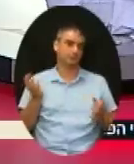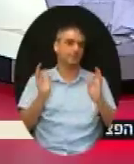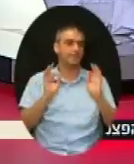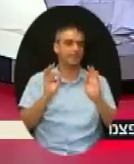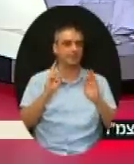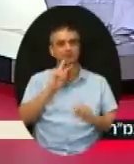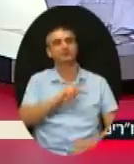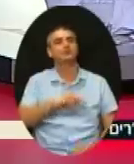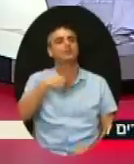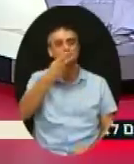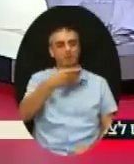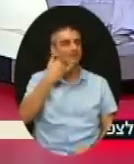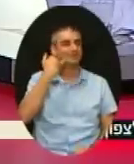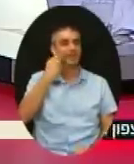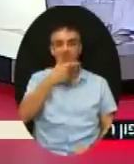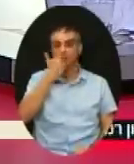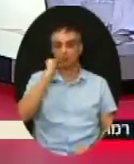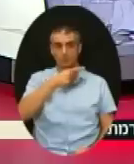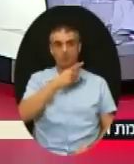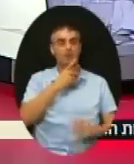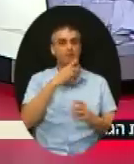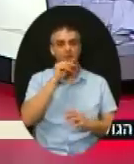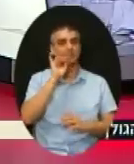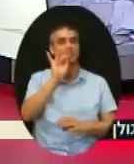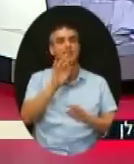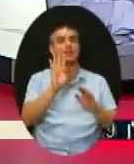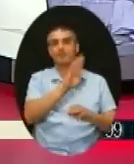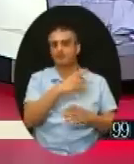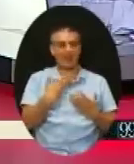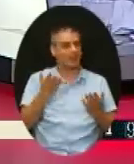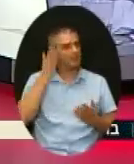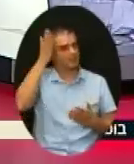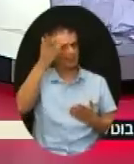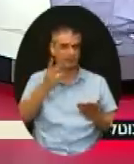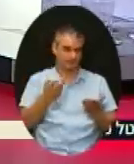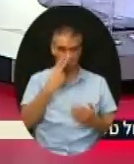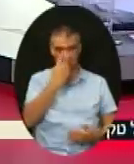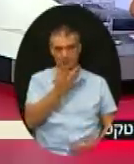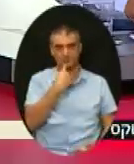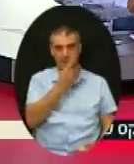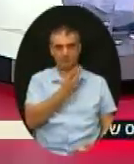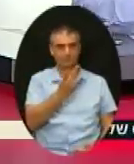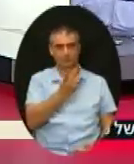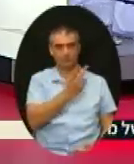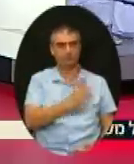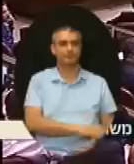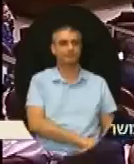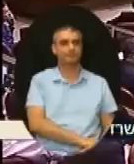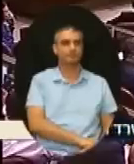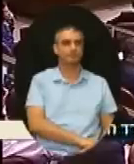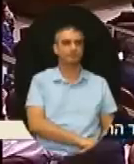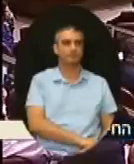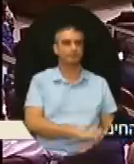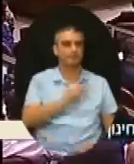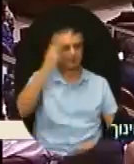באמת, לצד השני של המפה. הרצוג אתמול במליאה מבקר את נתניהו על זה שאין אופק מדיני. בואי תשמעי את הדברים של שניהם. צריך